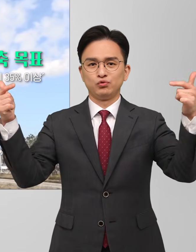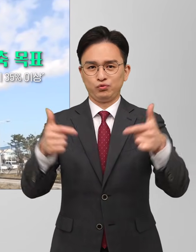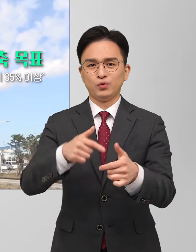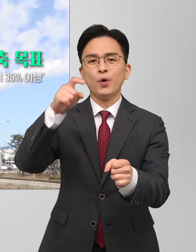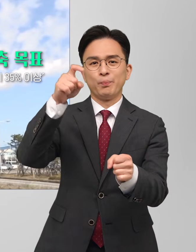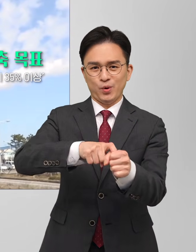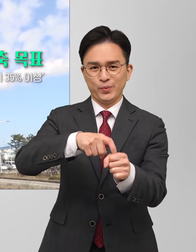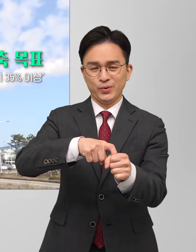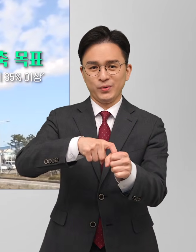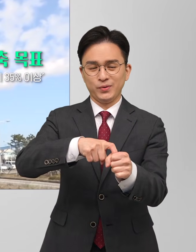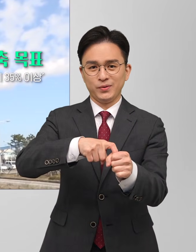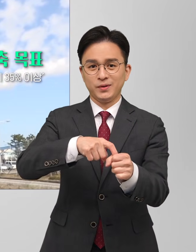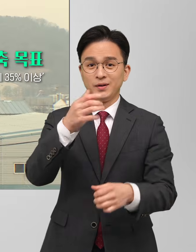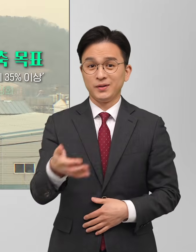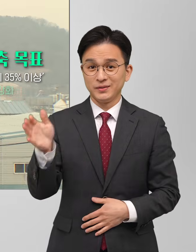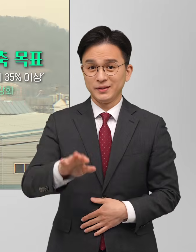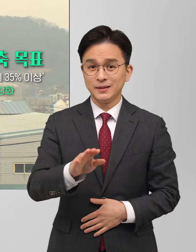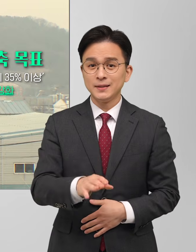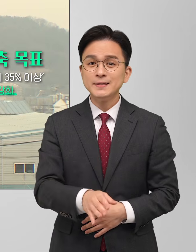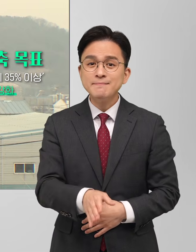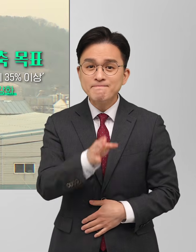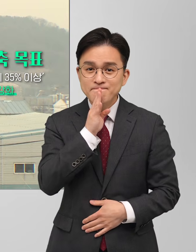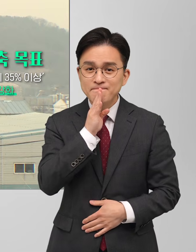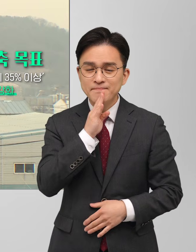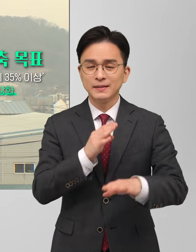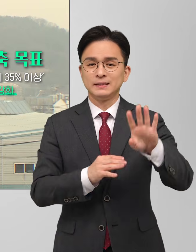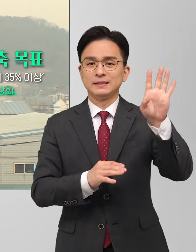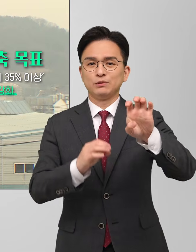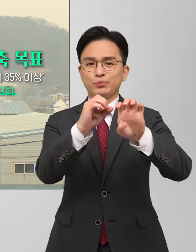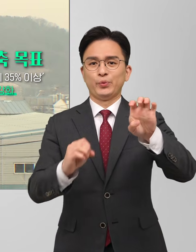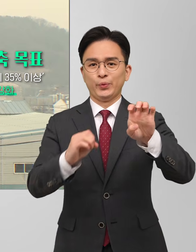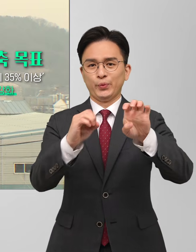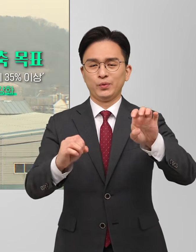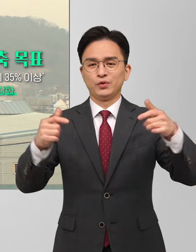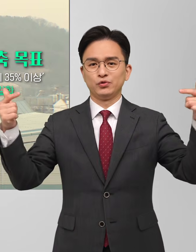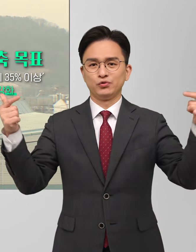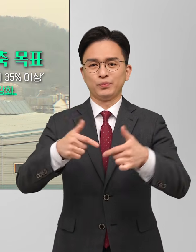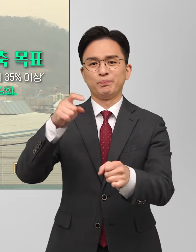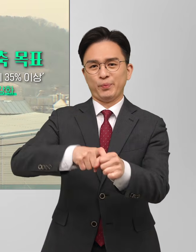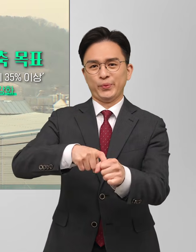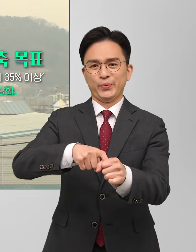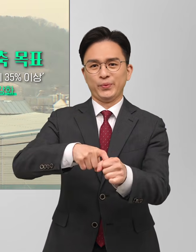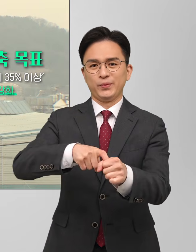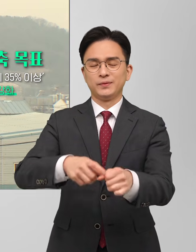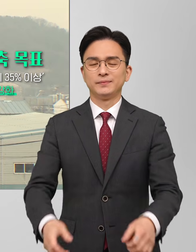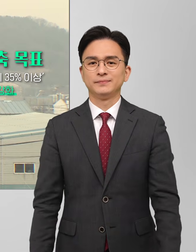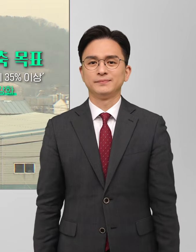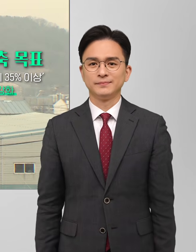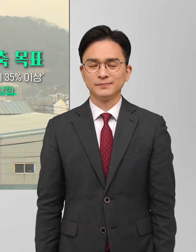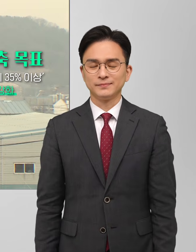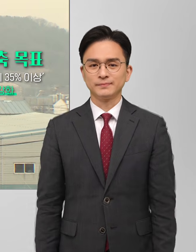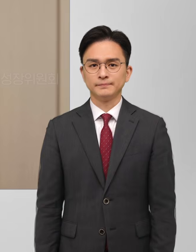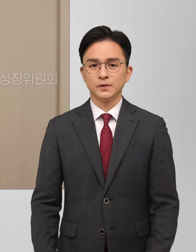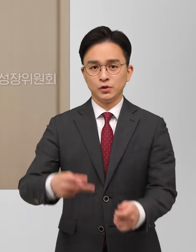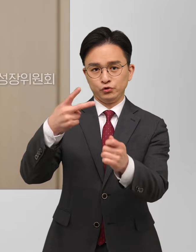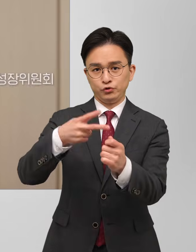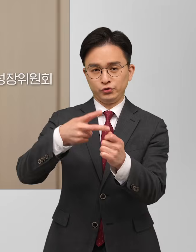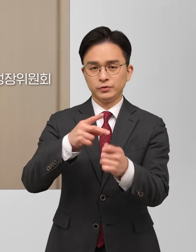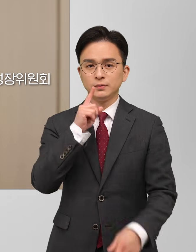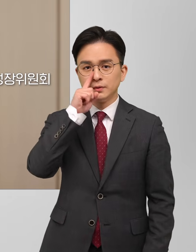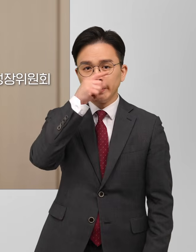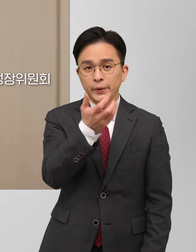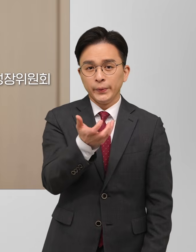35% 이상으로 규정하고 있었으나 시행령에서는 감축 목표를 40%로 강화하였습니다.